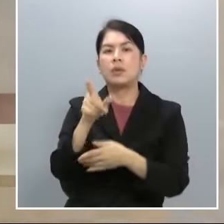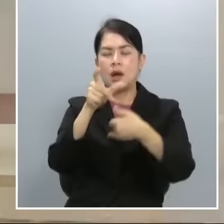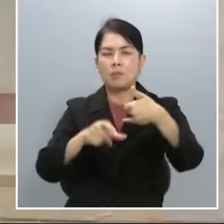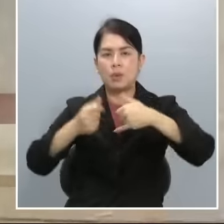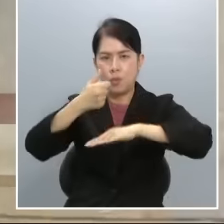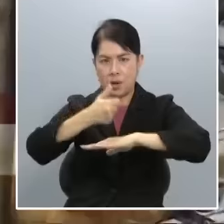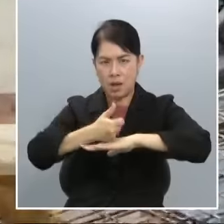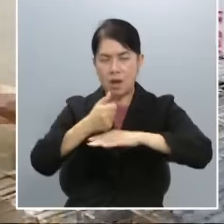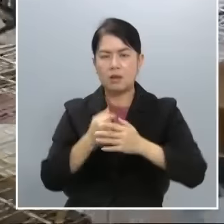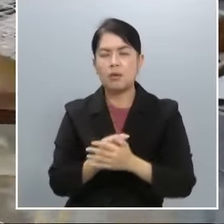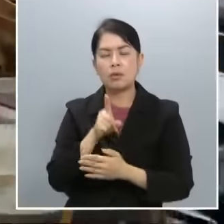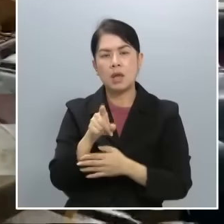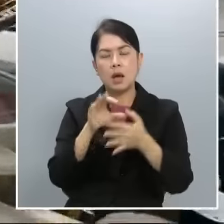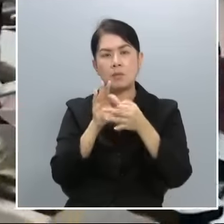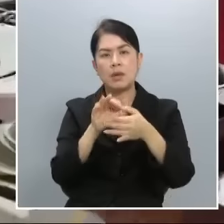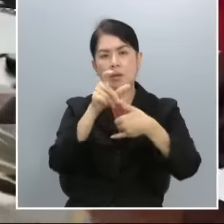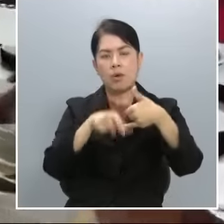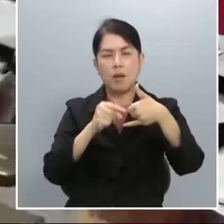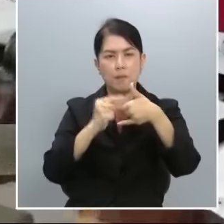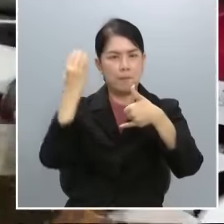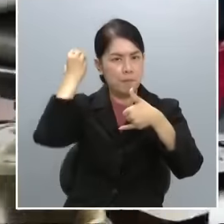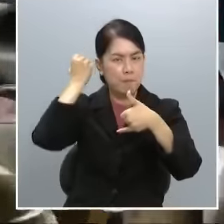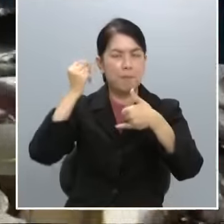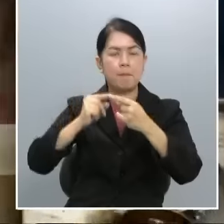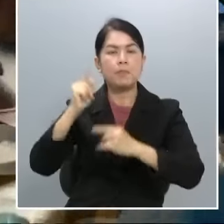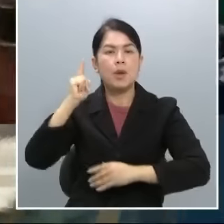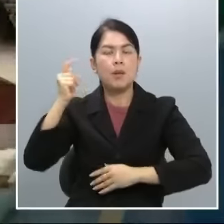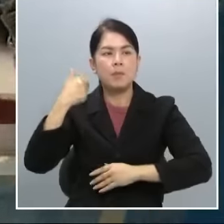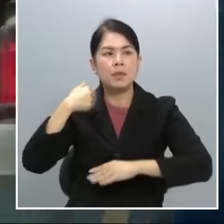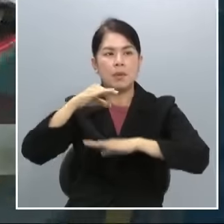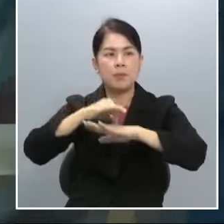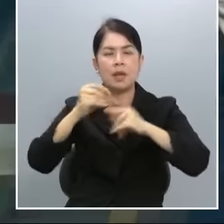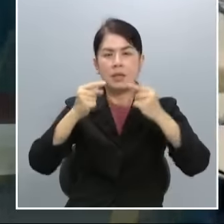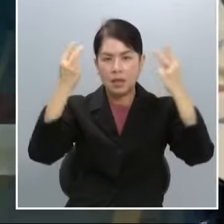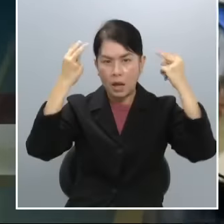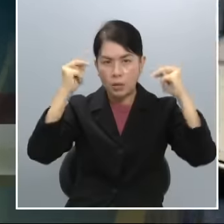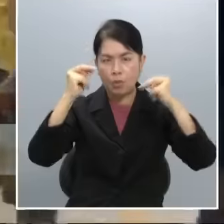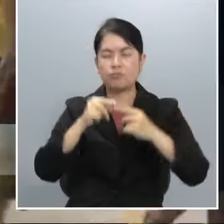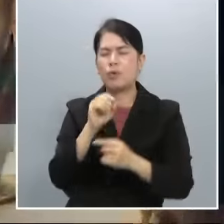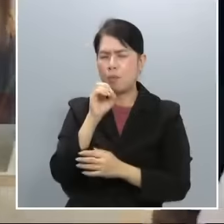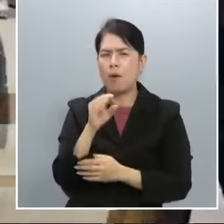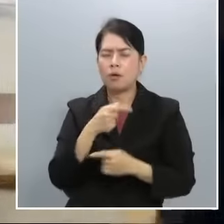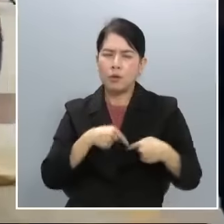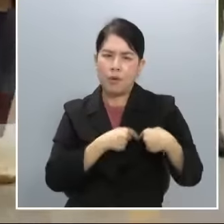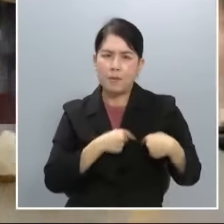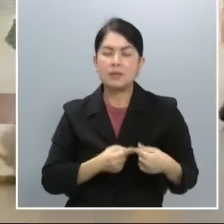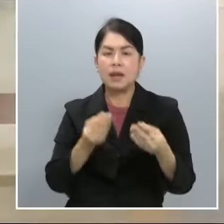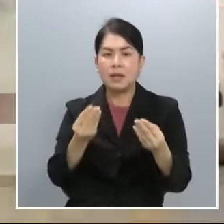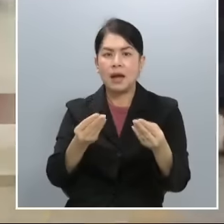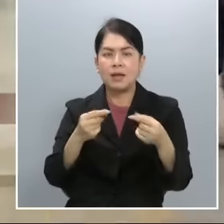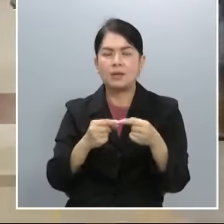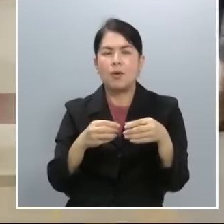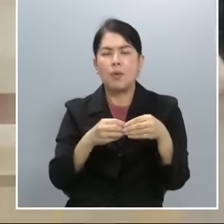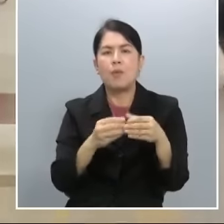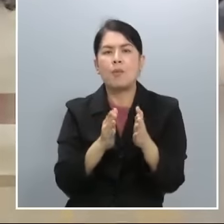ขึ้นเป็นนายกรัฐมนตรีคุณณัฐพงษ์ก็ย้ำว่าเป็นกำลังใจให้ในการทำงานและคิดว่าพรรครัฐบาลน่าจ